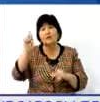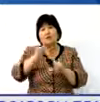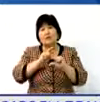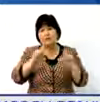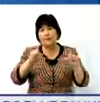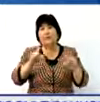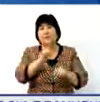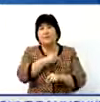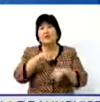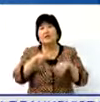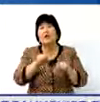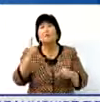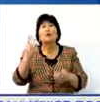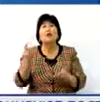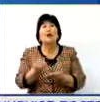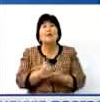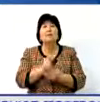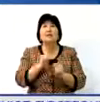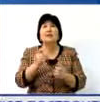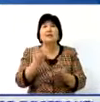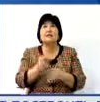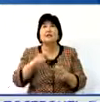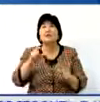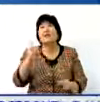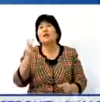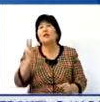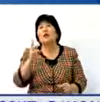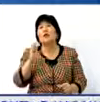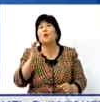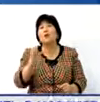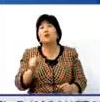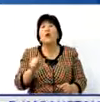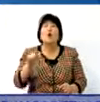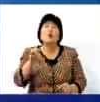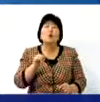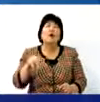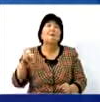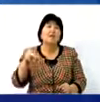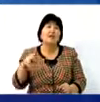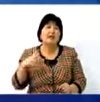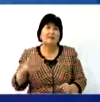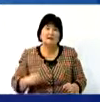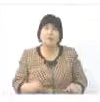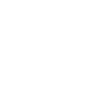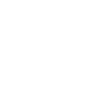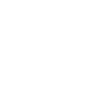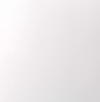колледжа. Первая обладательница престижной стипендии стала студентка третьего курса Улвала Патшахатхазы.